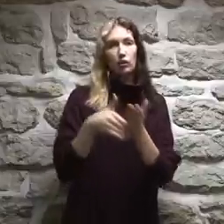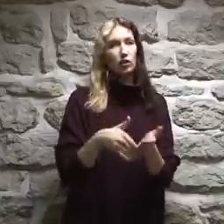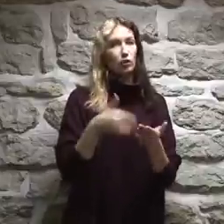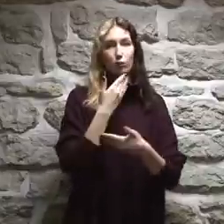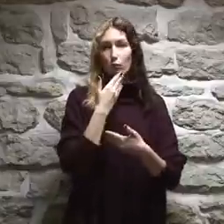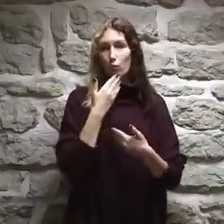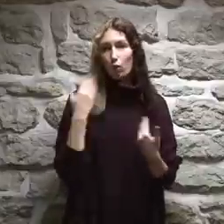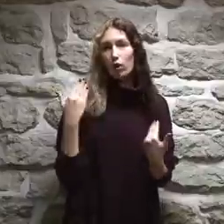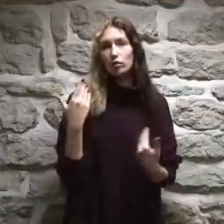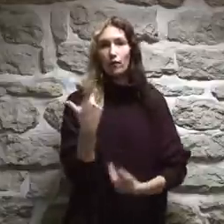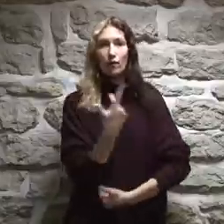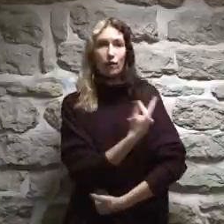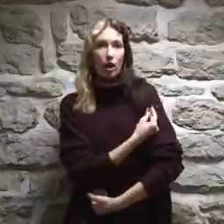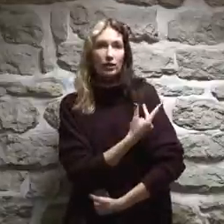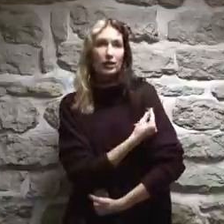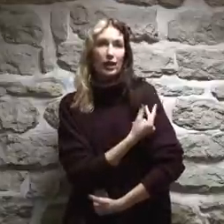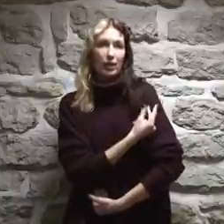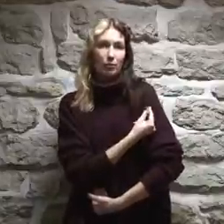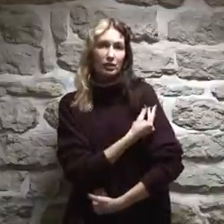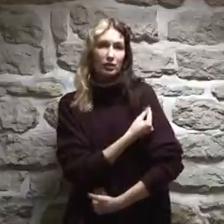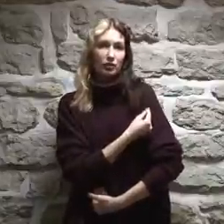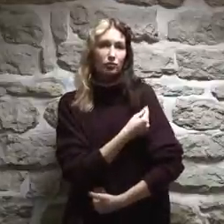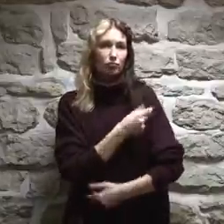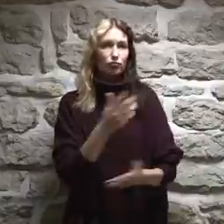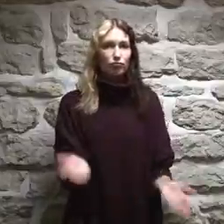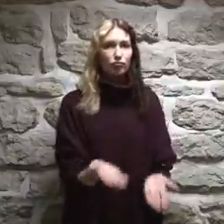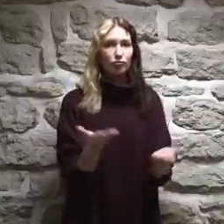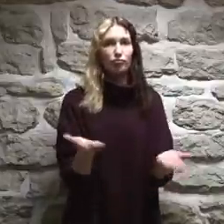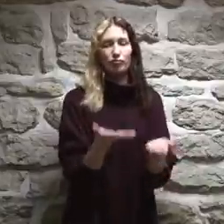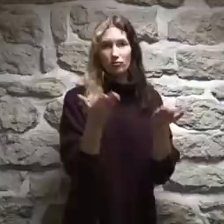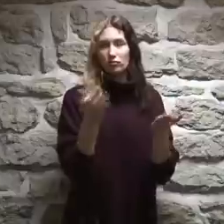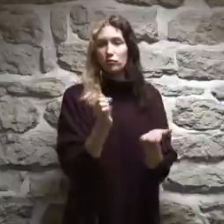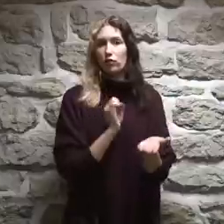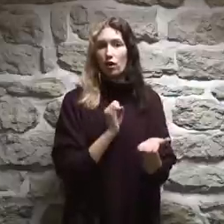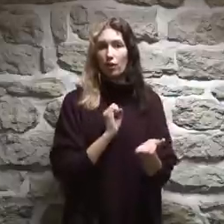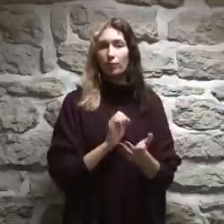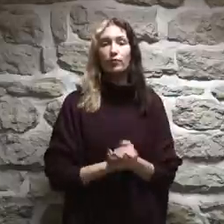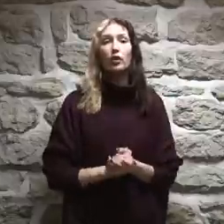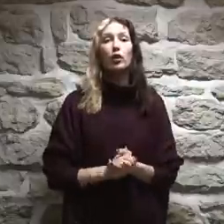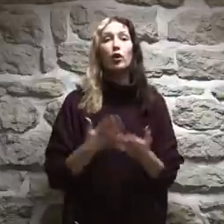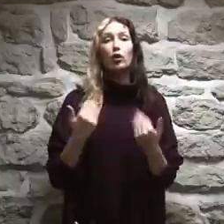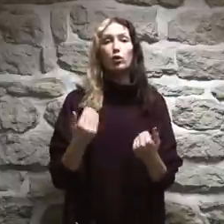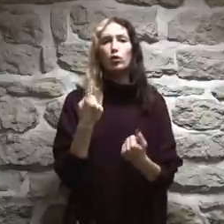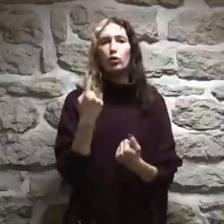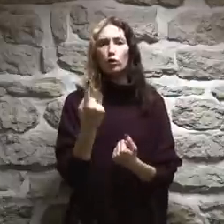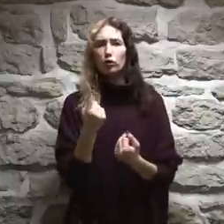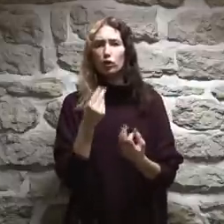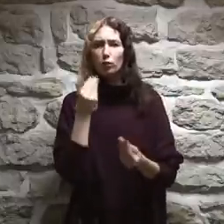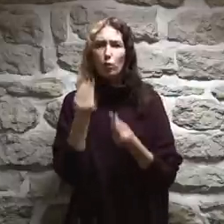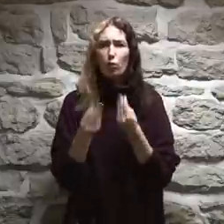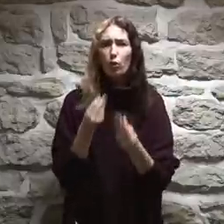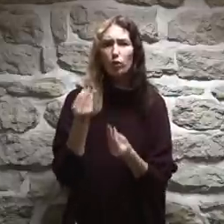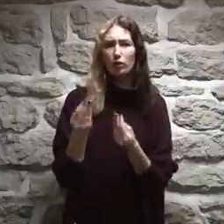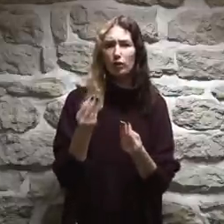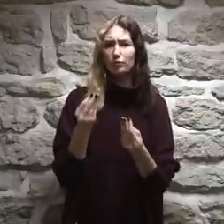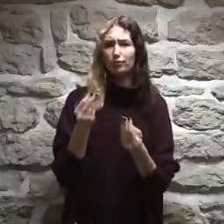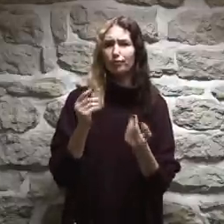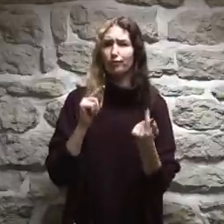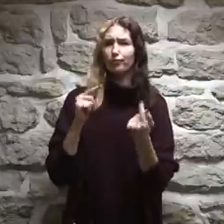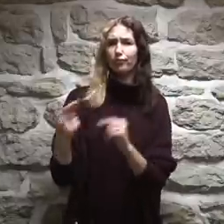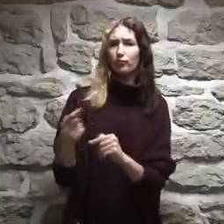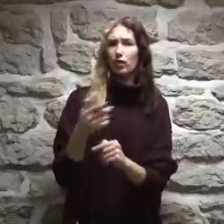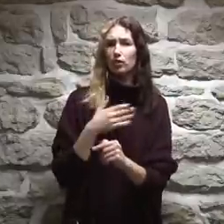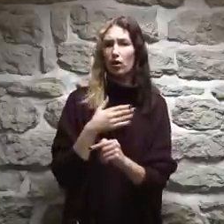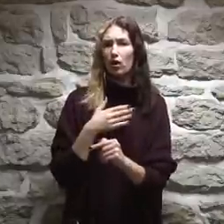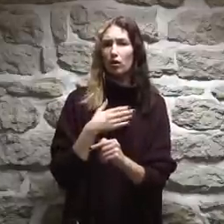et vaktsineerimist ikkagi tõhustada. Ja ma tahaks võib-olla paar sellist müüti ümber lükata, mis seda